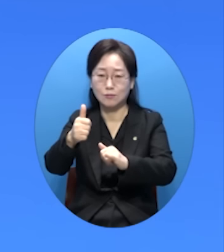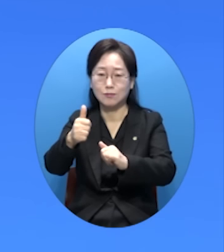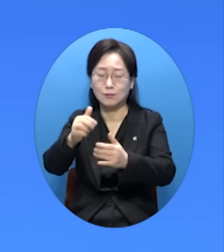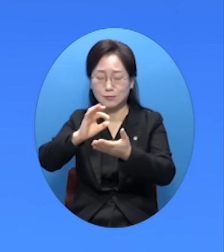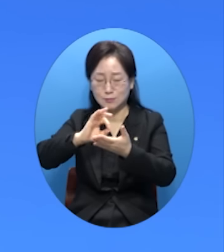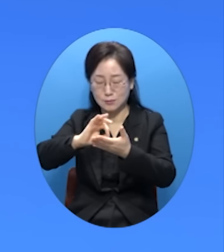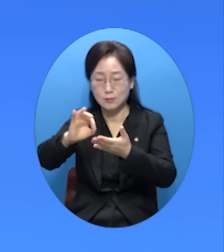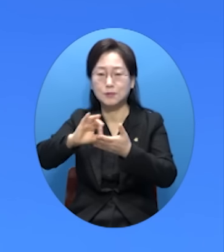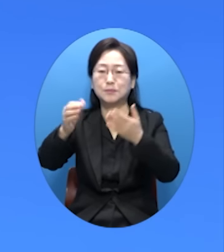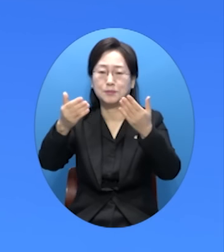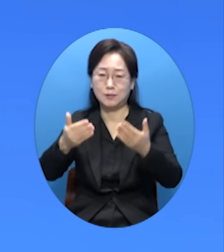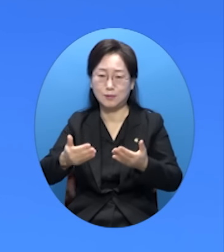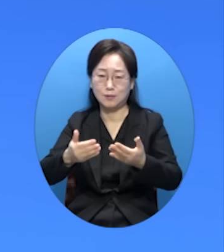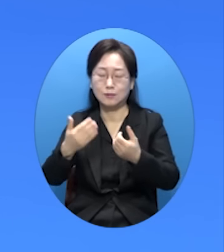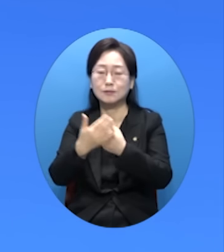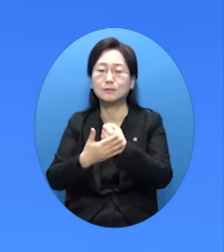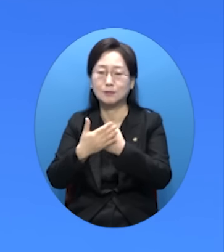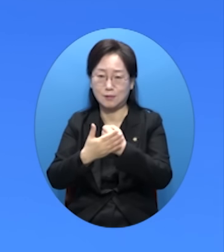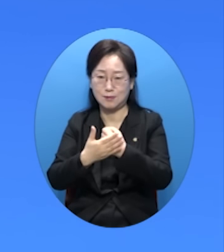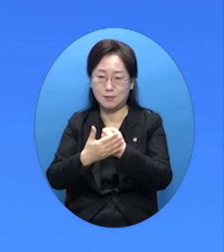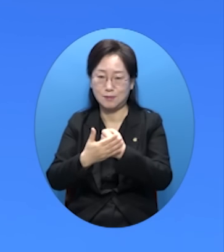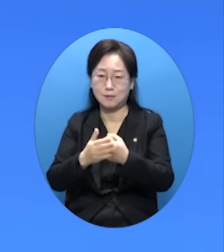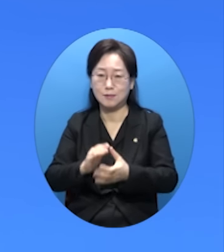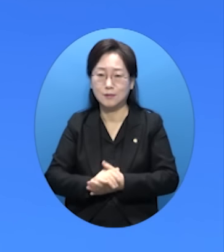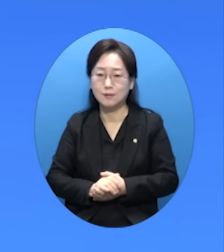그러한 은혜 자리에 들어가게 된 것입니다.